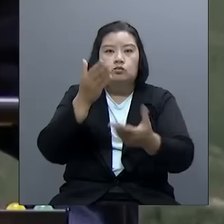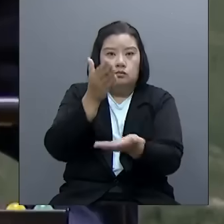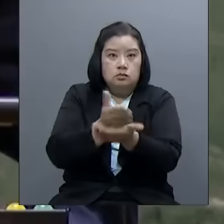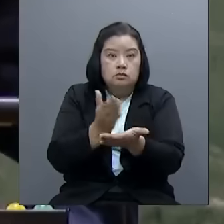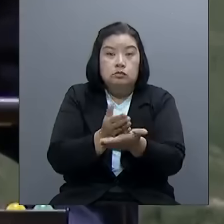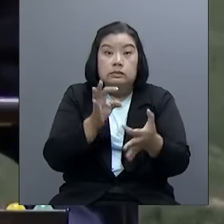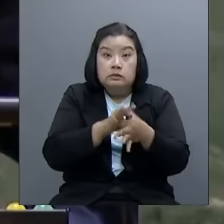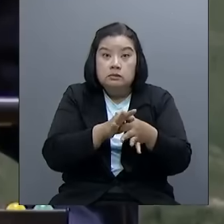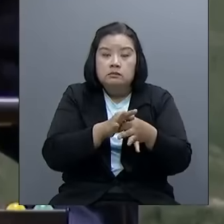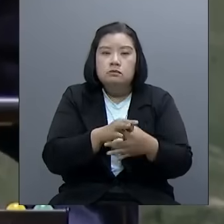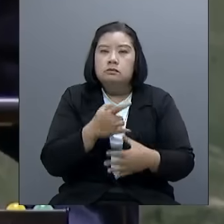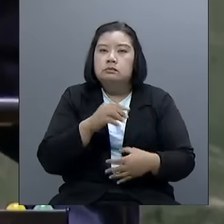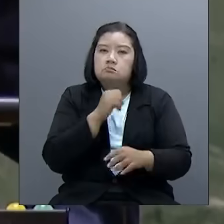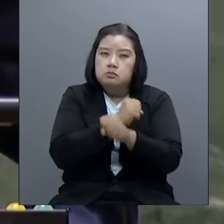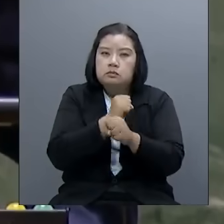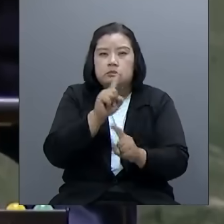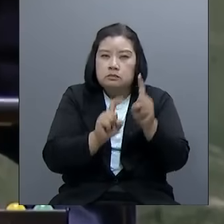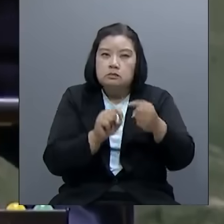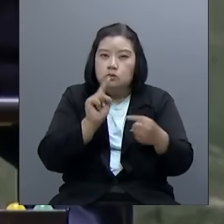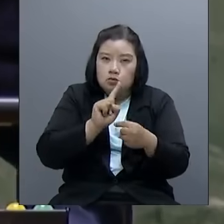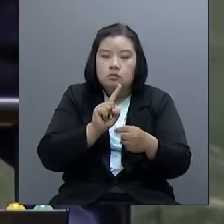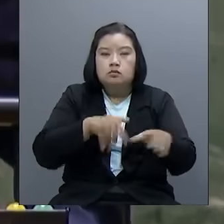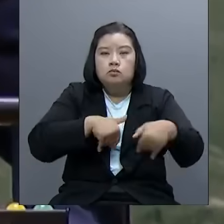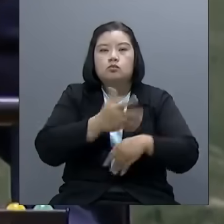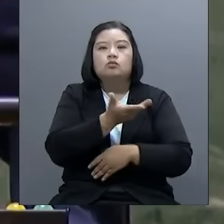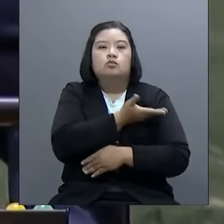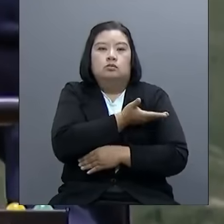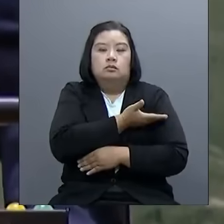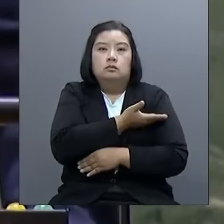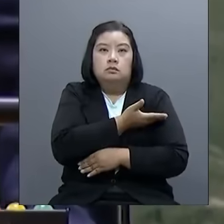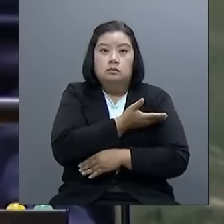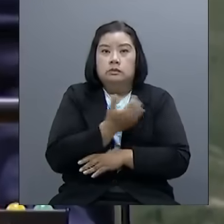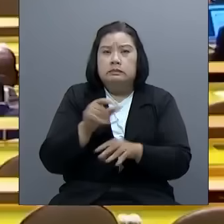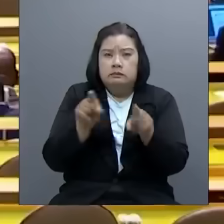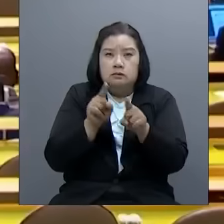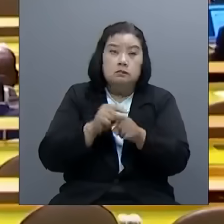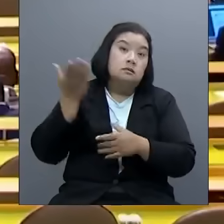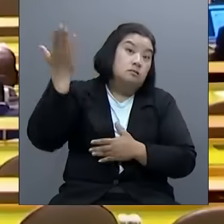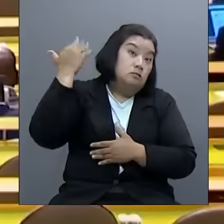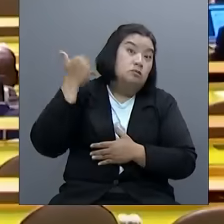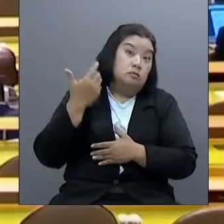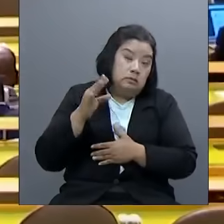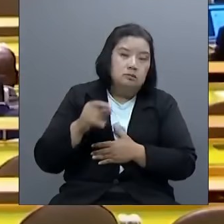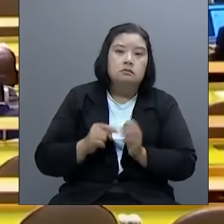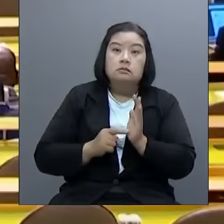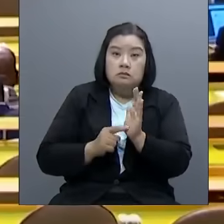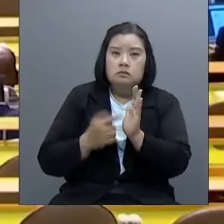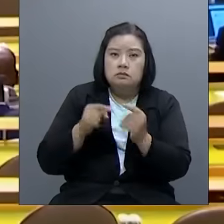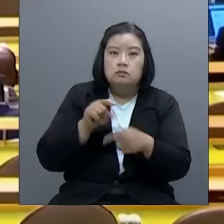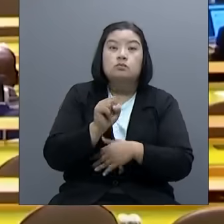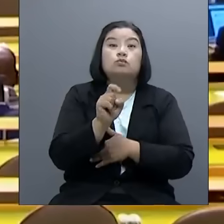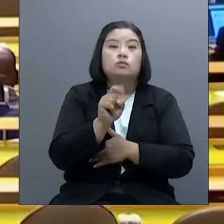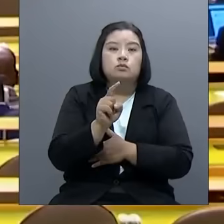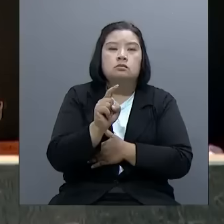กาซ่าทันทีนะคะมตินี้ใช้ข้อความเดียวกับร่างที่มีการเสนอในที่ประชุม unsc 15ชาติเมื่อวันศุกร์ที่ผ่าน